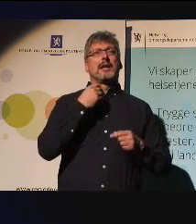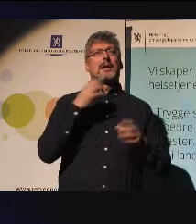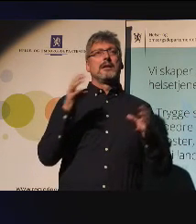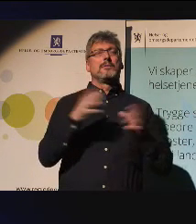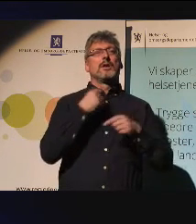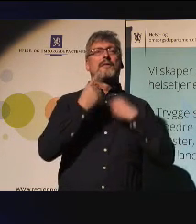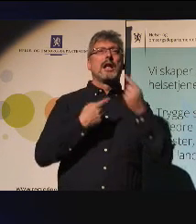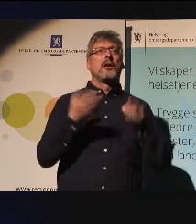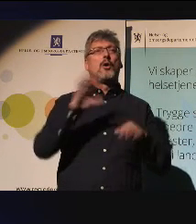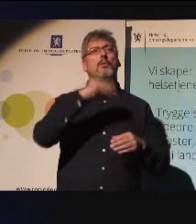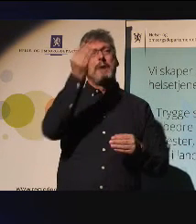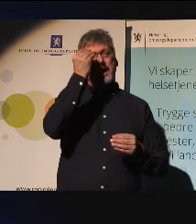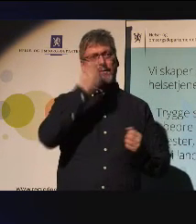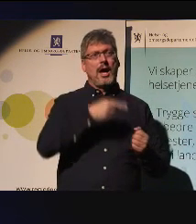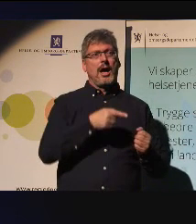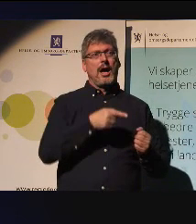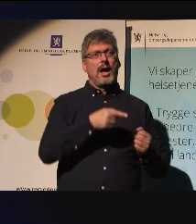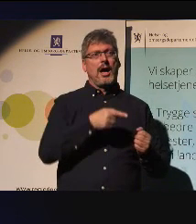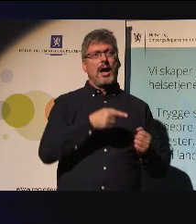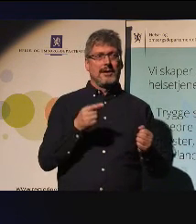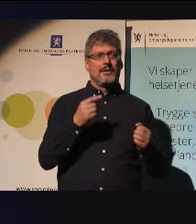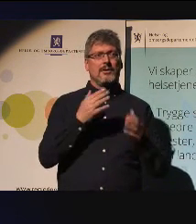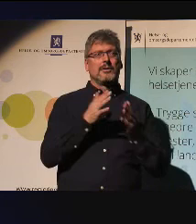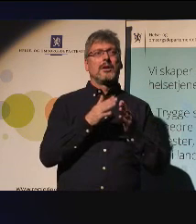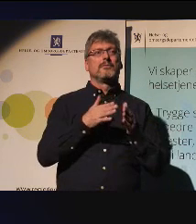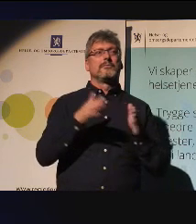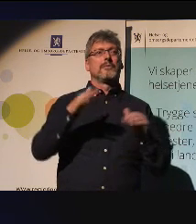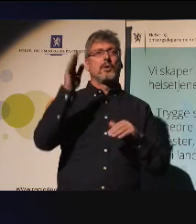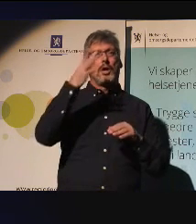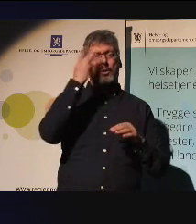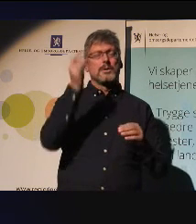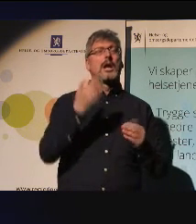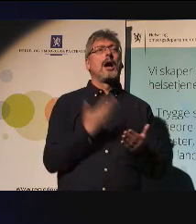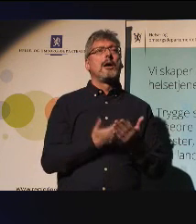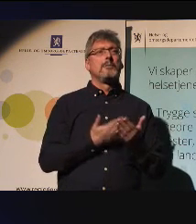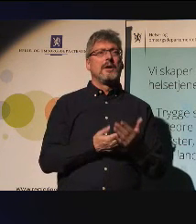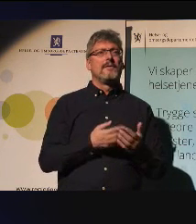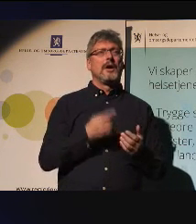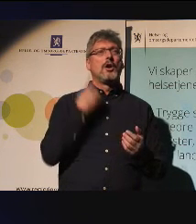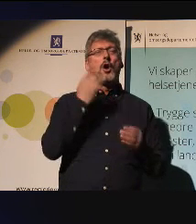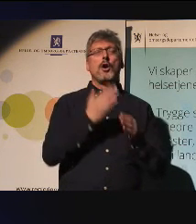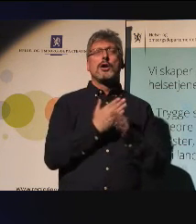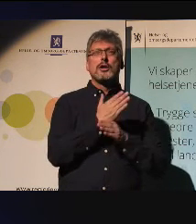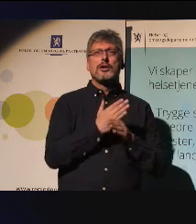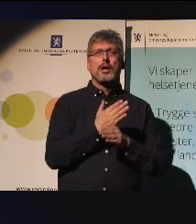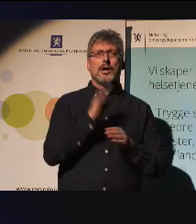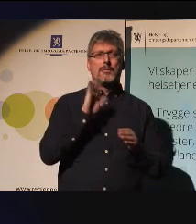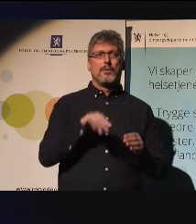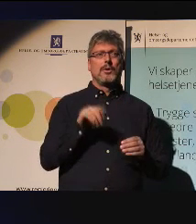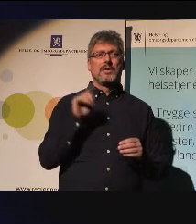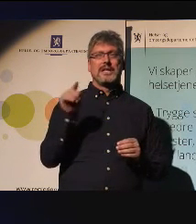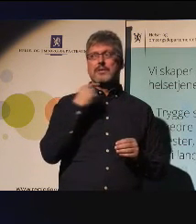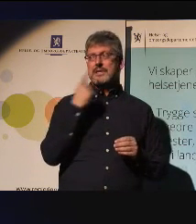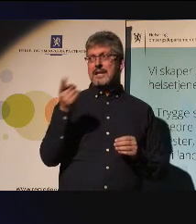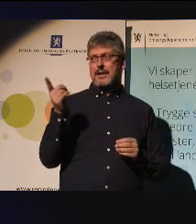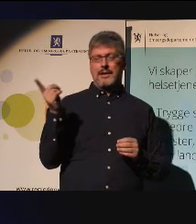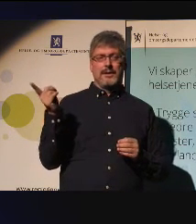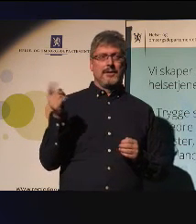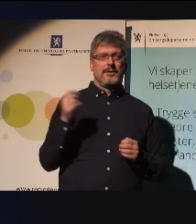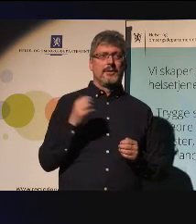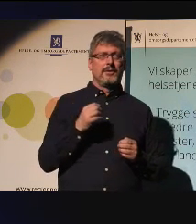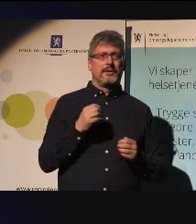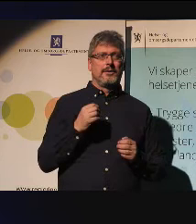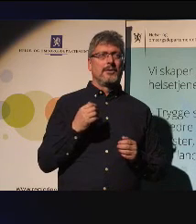Nederland her på denne konferansen. Jeg anbefaler dere å høre veldig nøye etter det han sier.